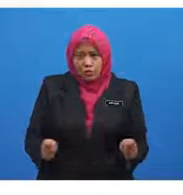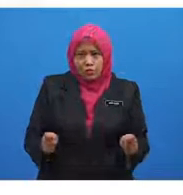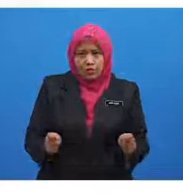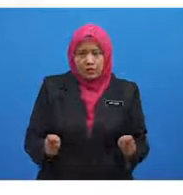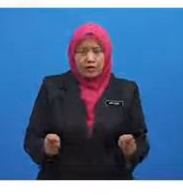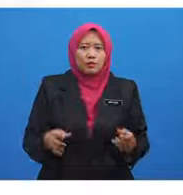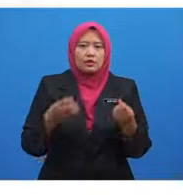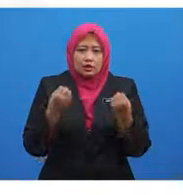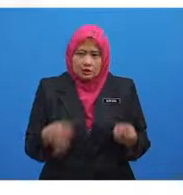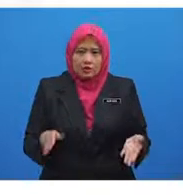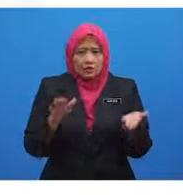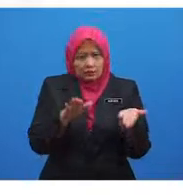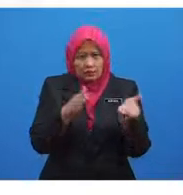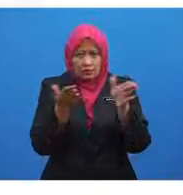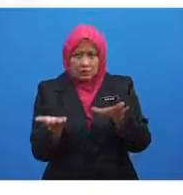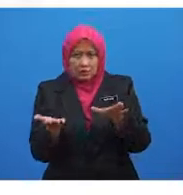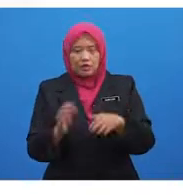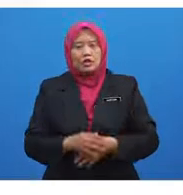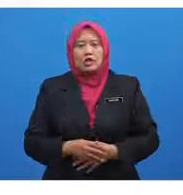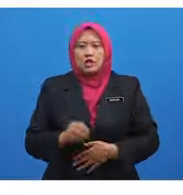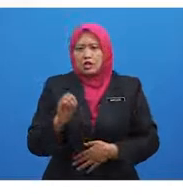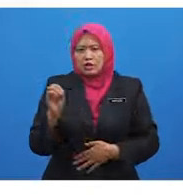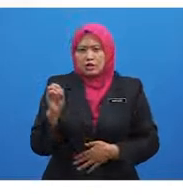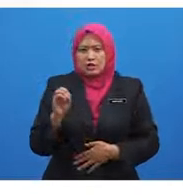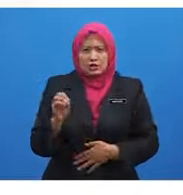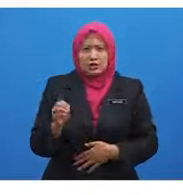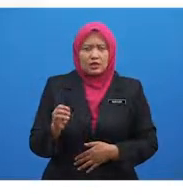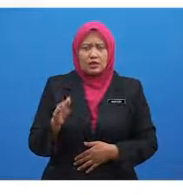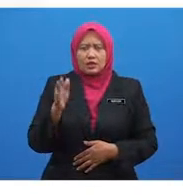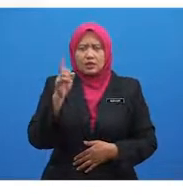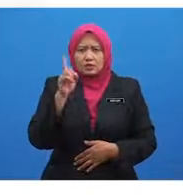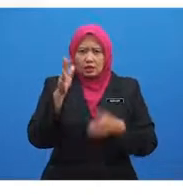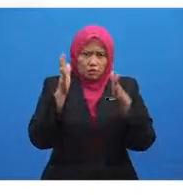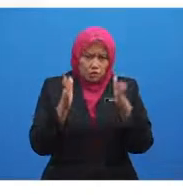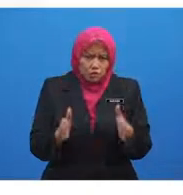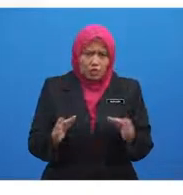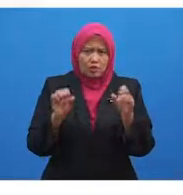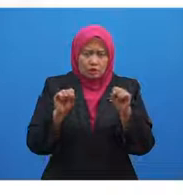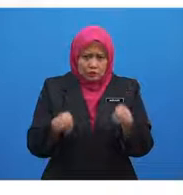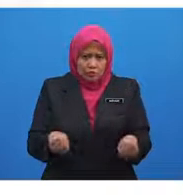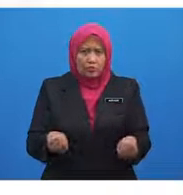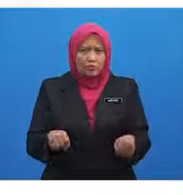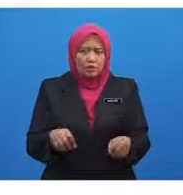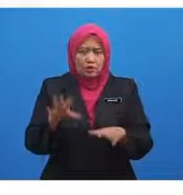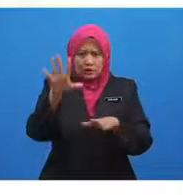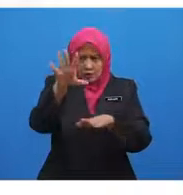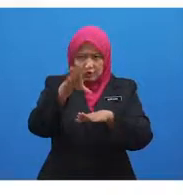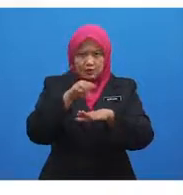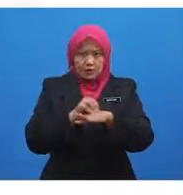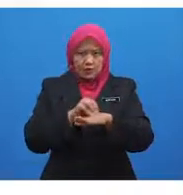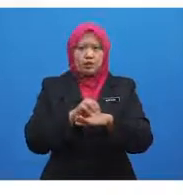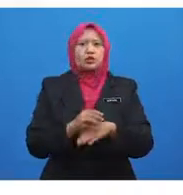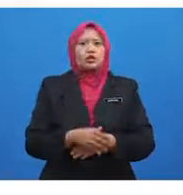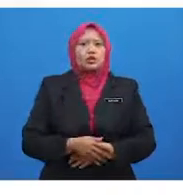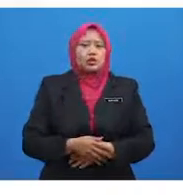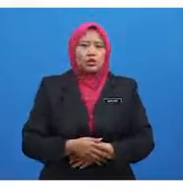telah meninggal dunia. Tiada seorang pun tukang yang lain dapat meniru kehebatannya menghasilkan